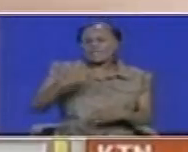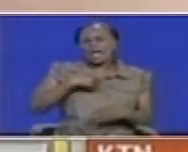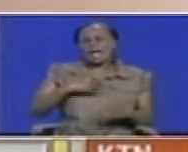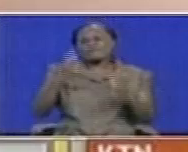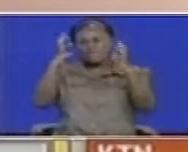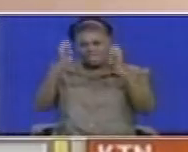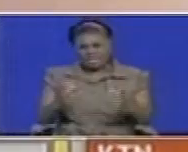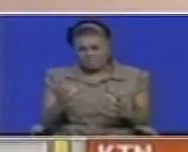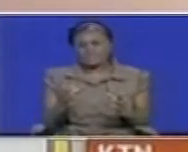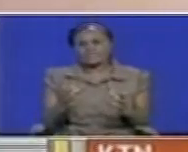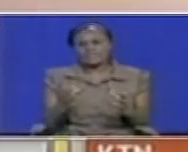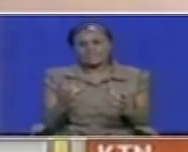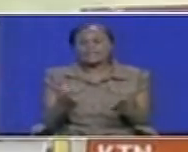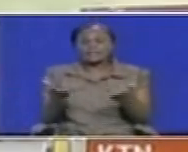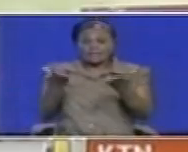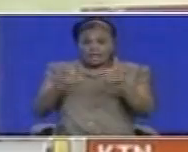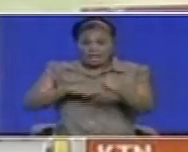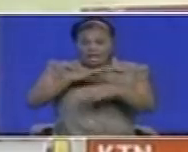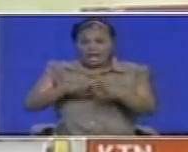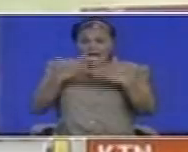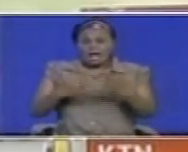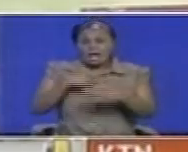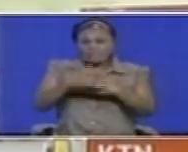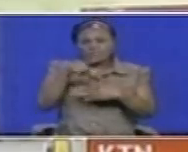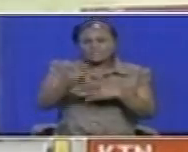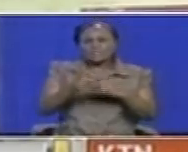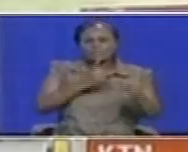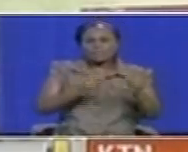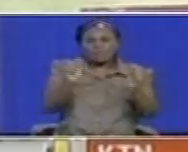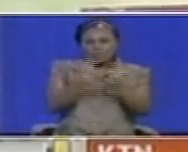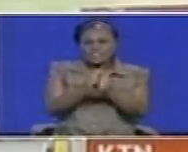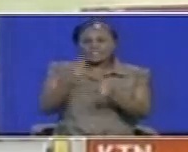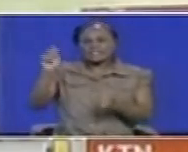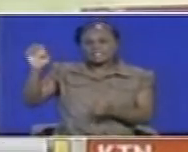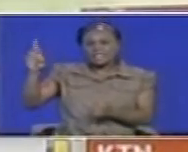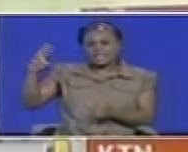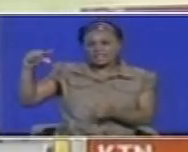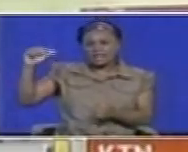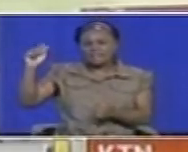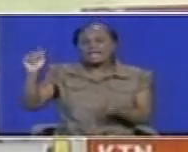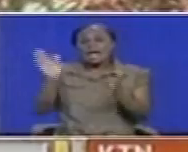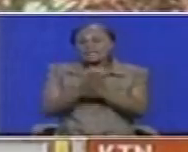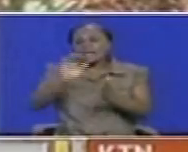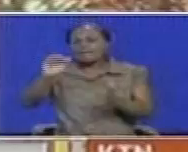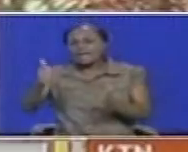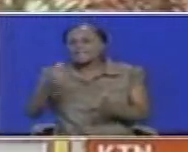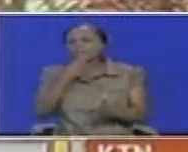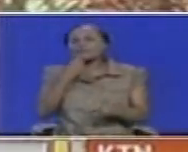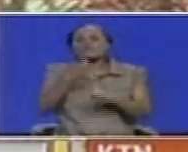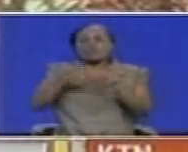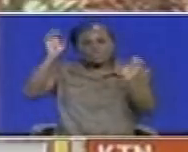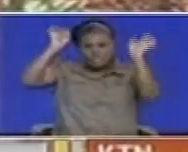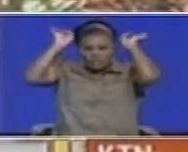yanayowajia kinyume nyume. Hii ni baada ya kuweza kushindana na watu kama Paul Tergat na hata Gabriel Selassie. Scholar